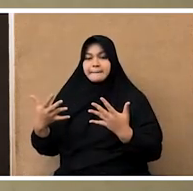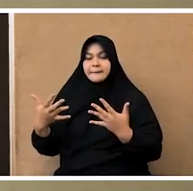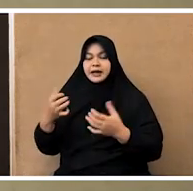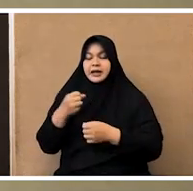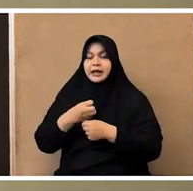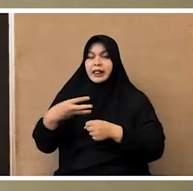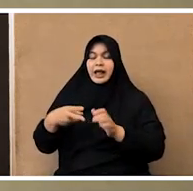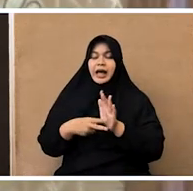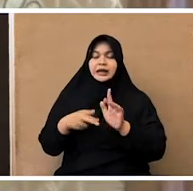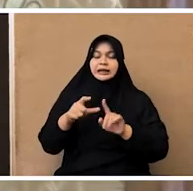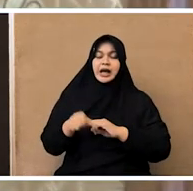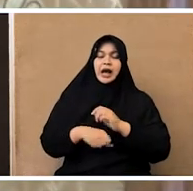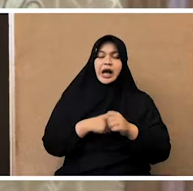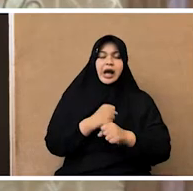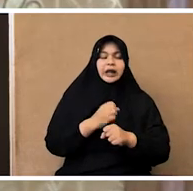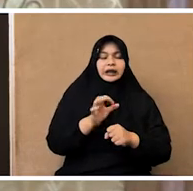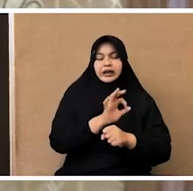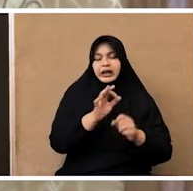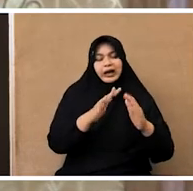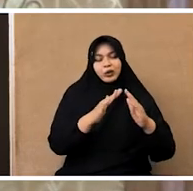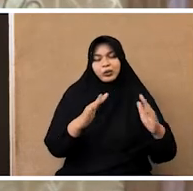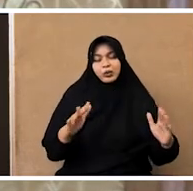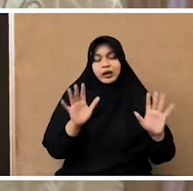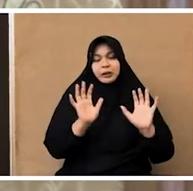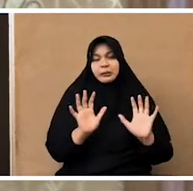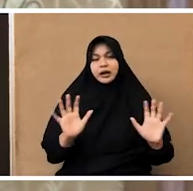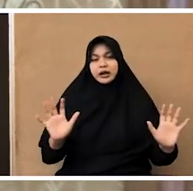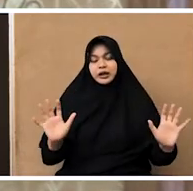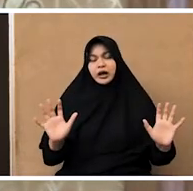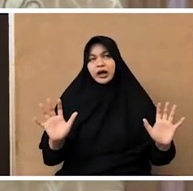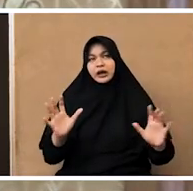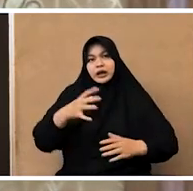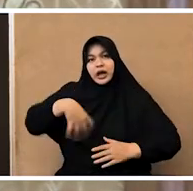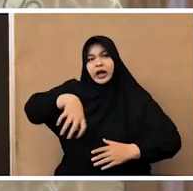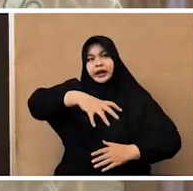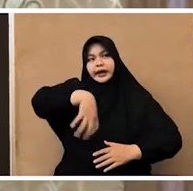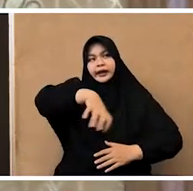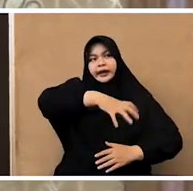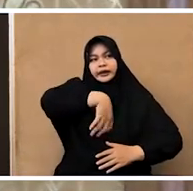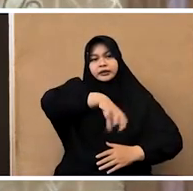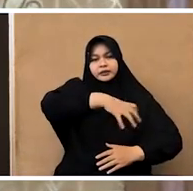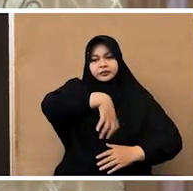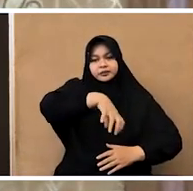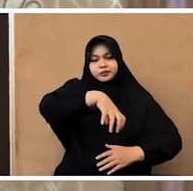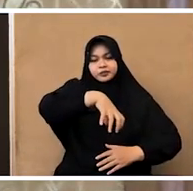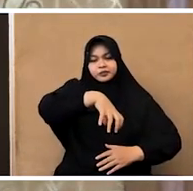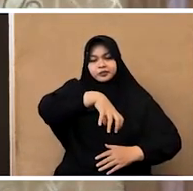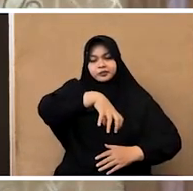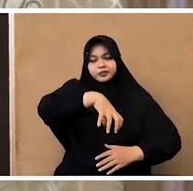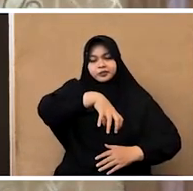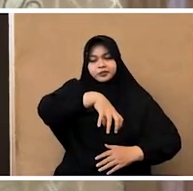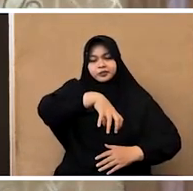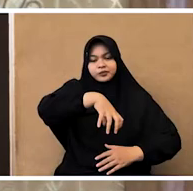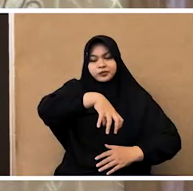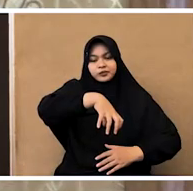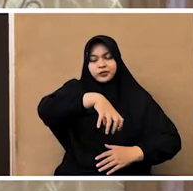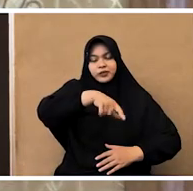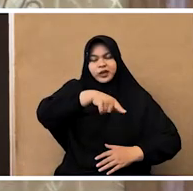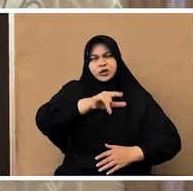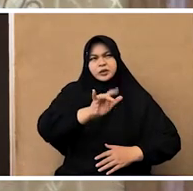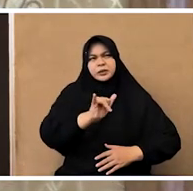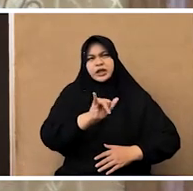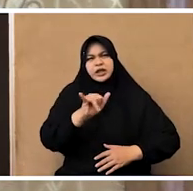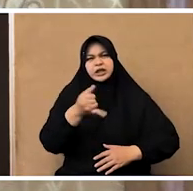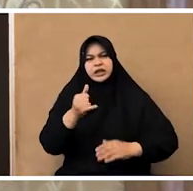sudah ada di kawahfi sekarang dan di banyak daerah itu di apa di di dijadikan